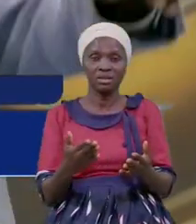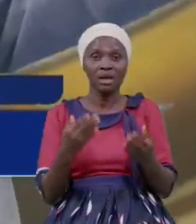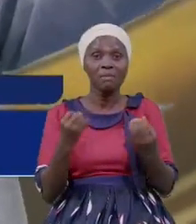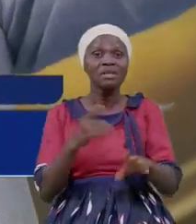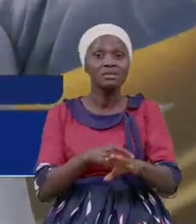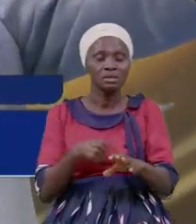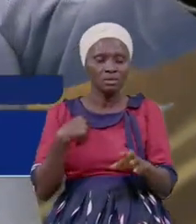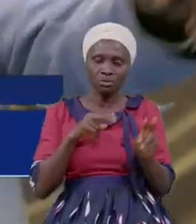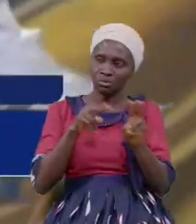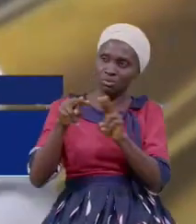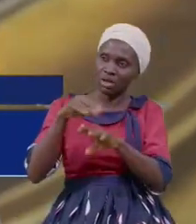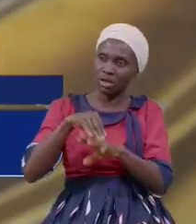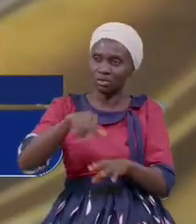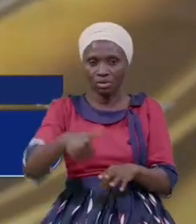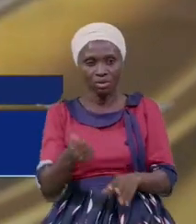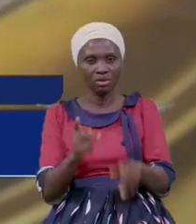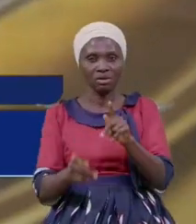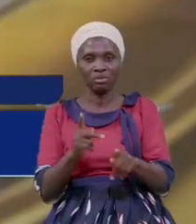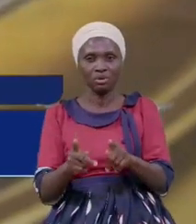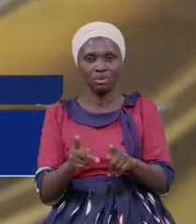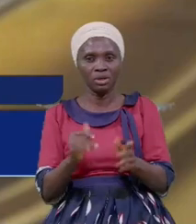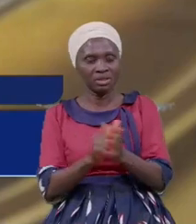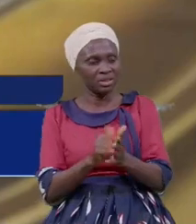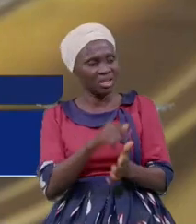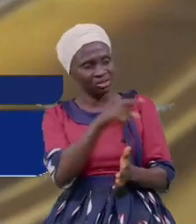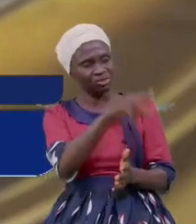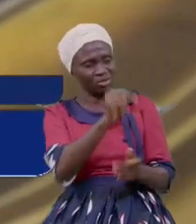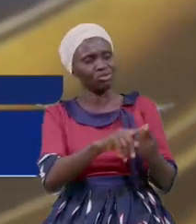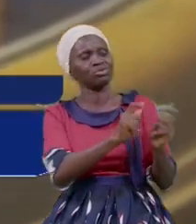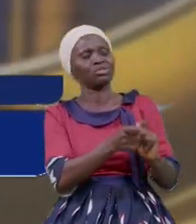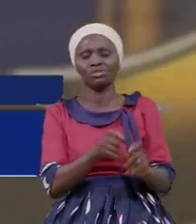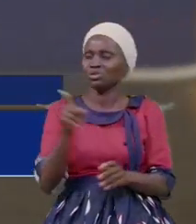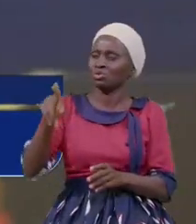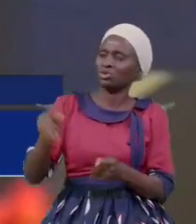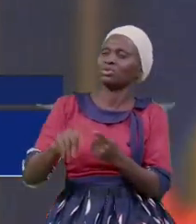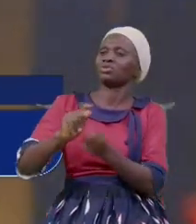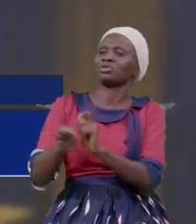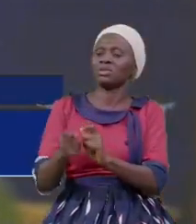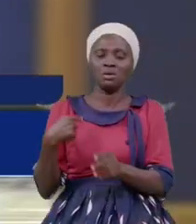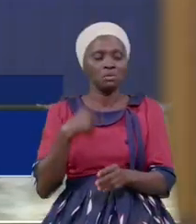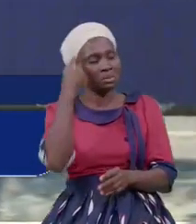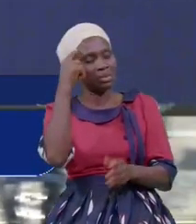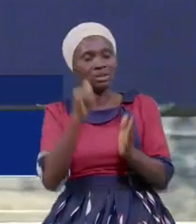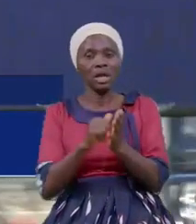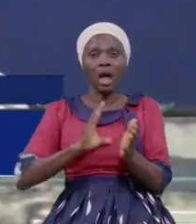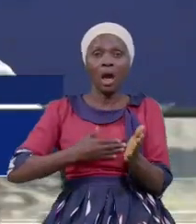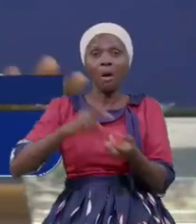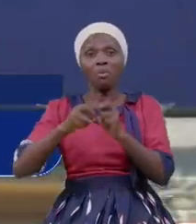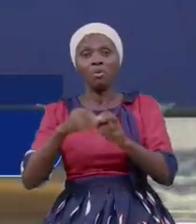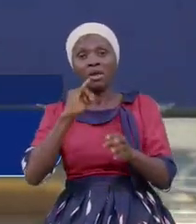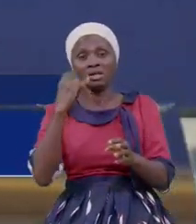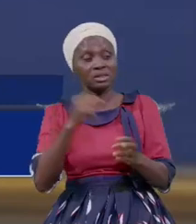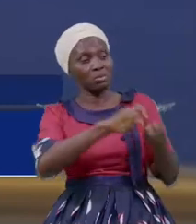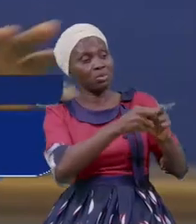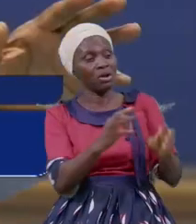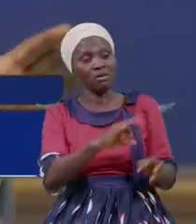regardons les autres ah lui doit changer elle doit changer là-bas nous pensons que notre problème c'est